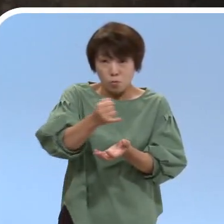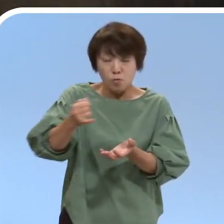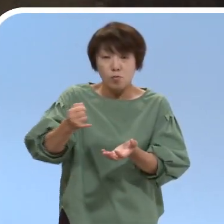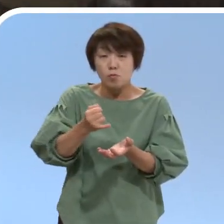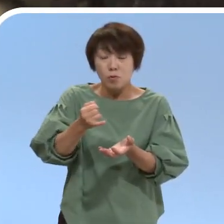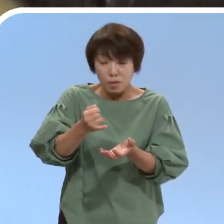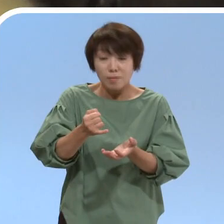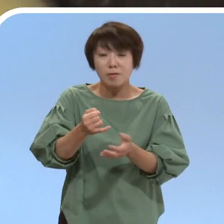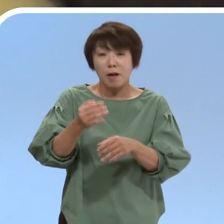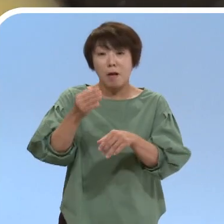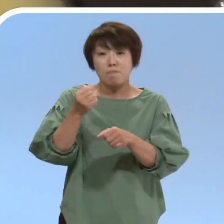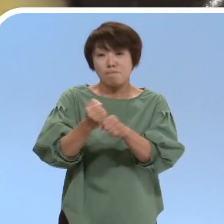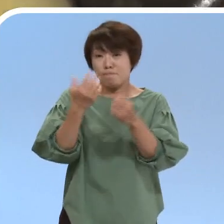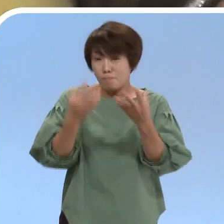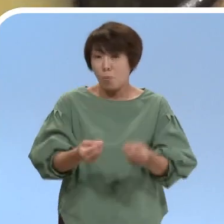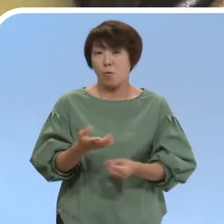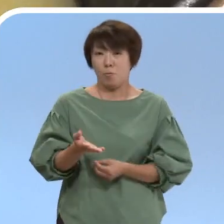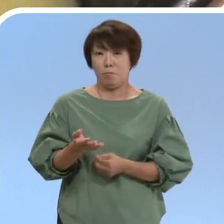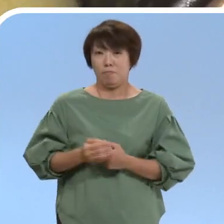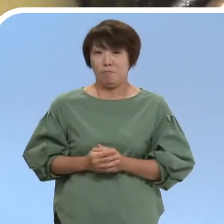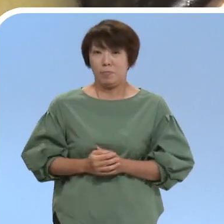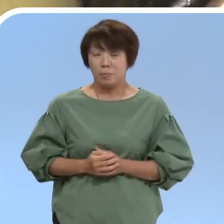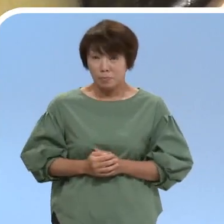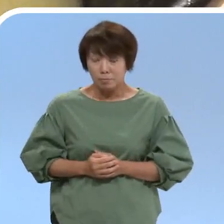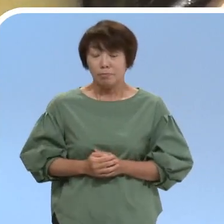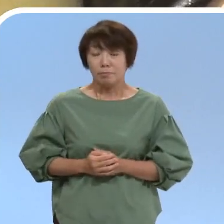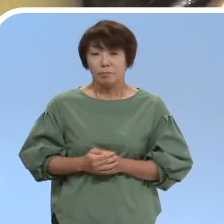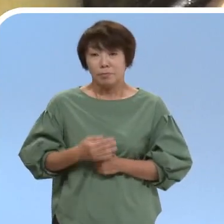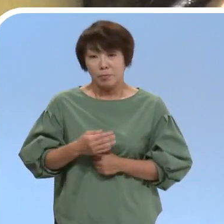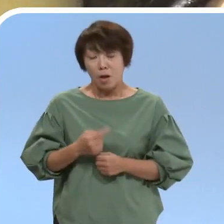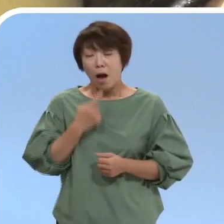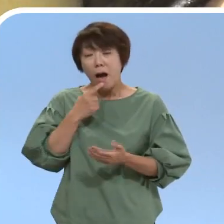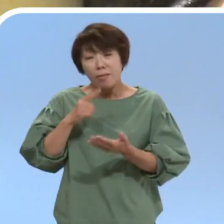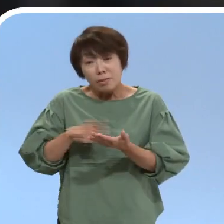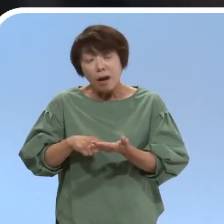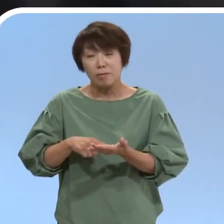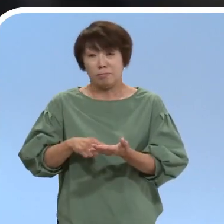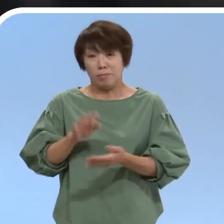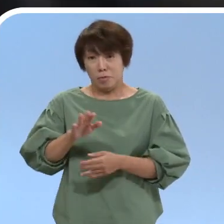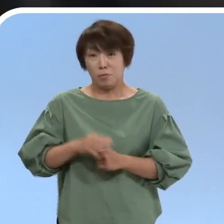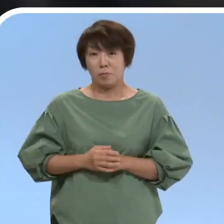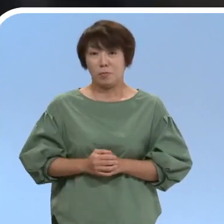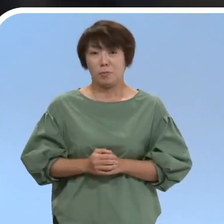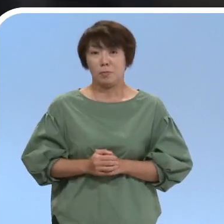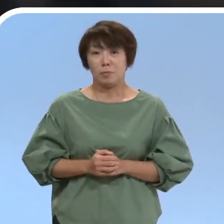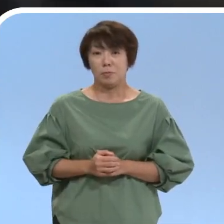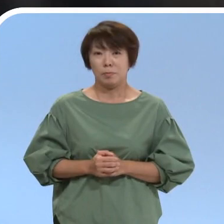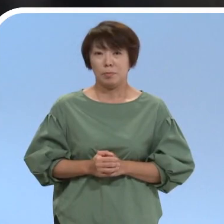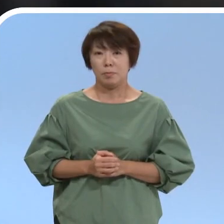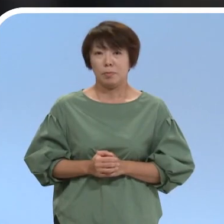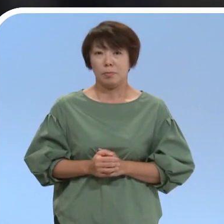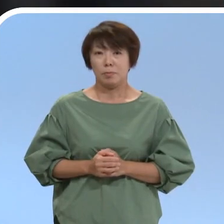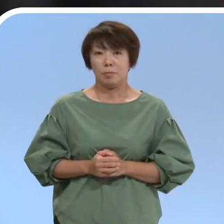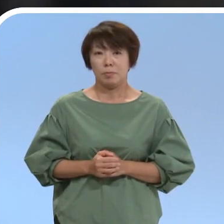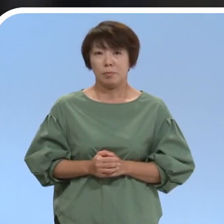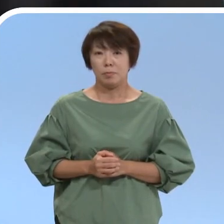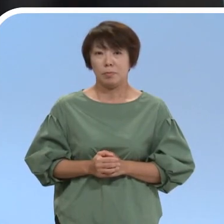醤油をかければ出来上がり。超簡単。